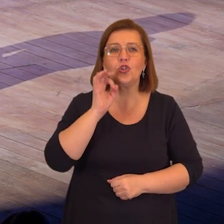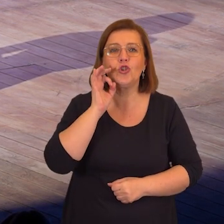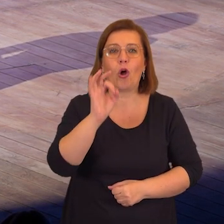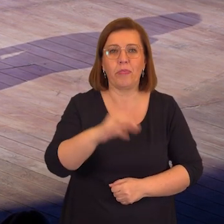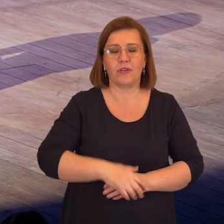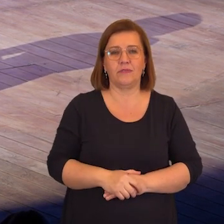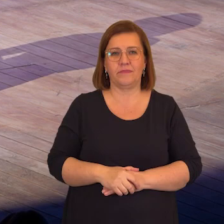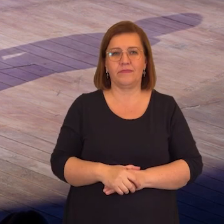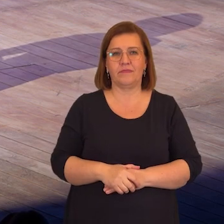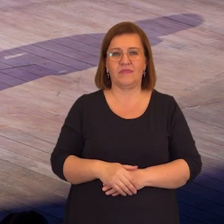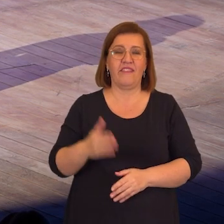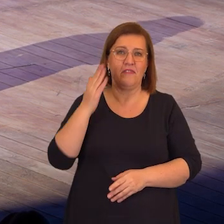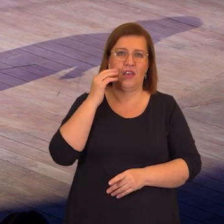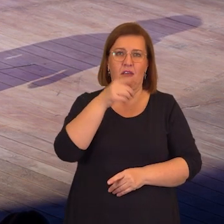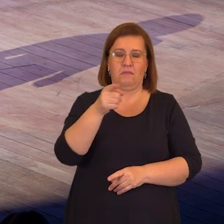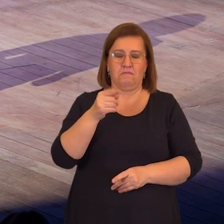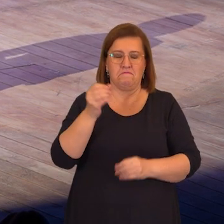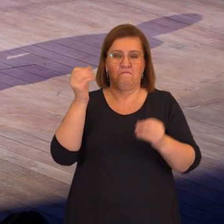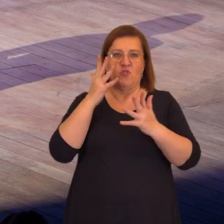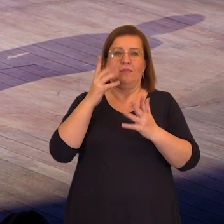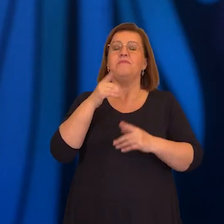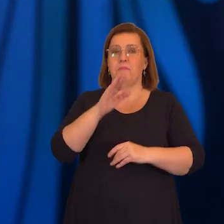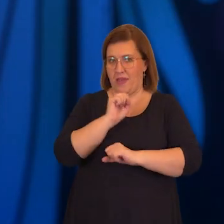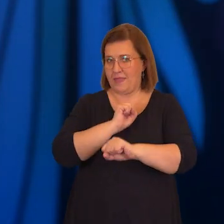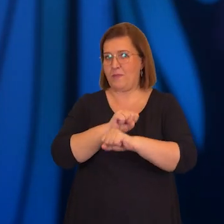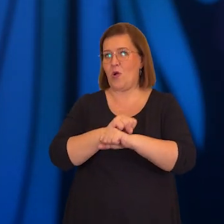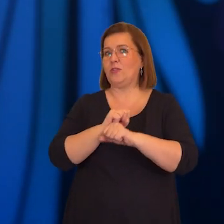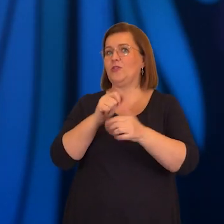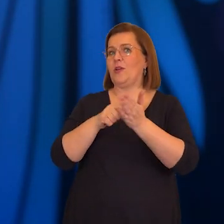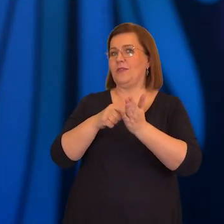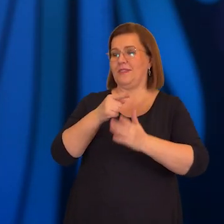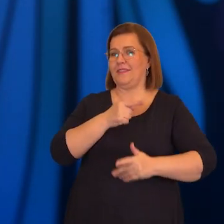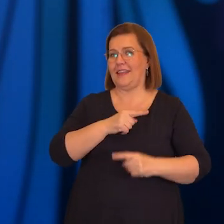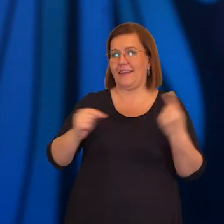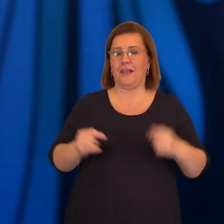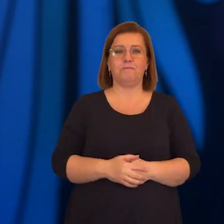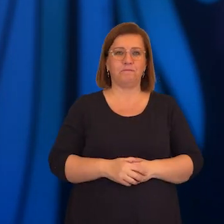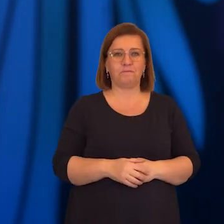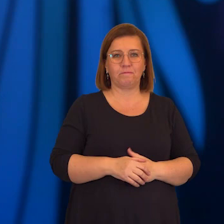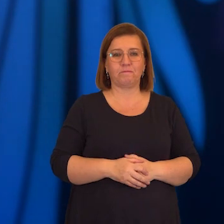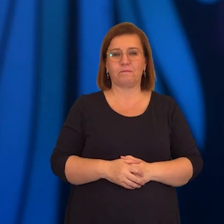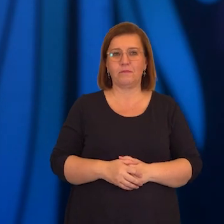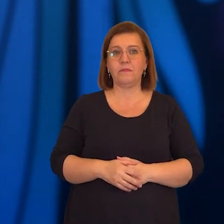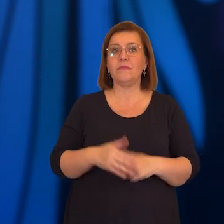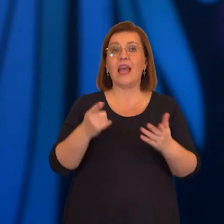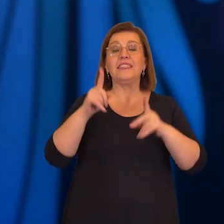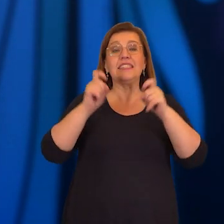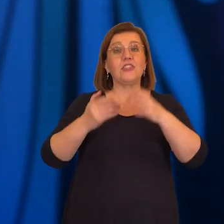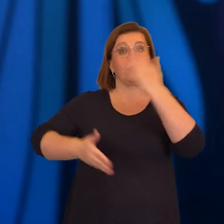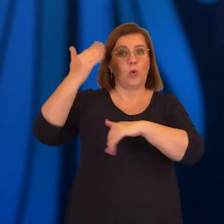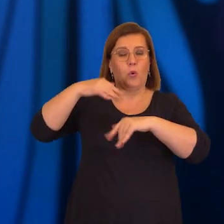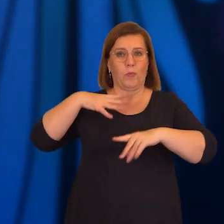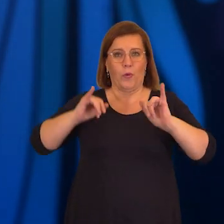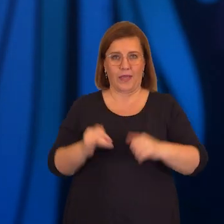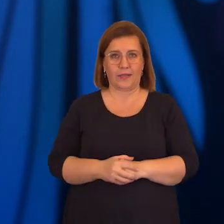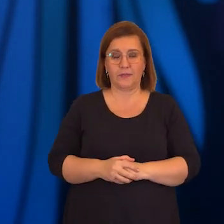Ja wiem, to jest kontrowersyjna teza, ale ja będę jej bronić. I zacznę od przeszłości, dlatego że żeby polubić plastik, trzeba